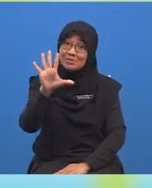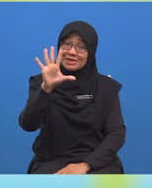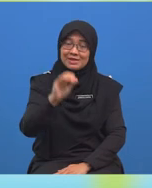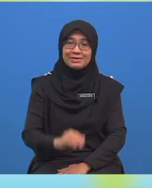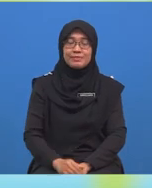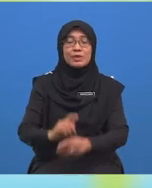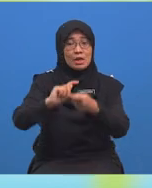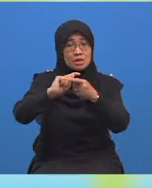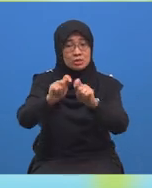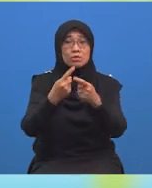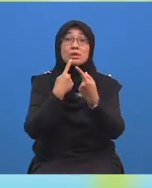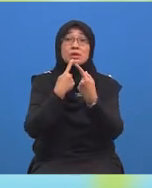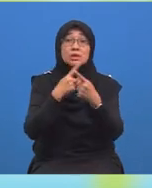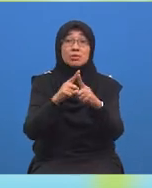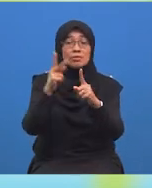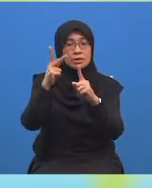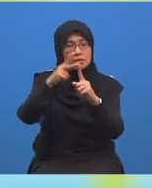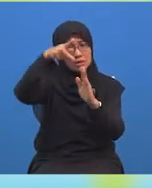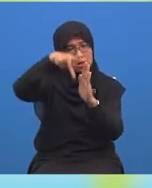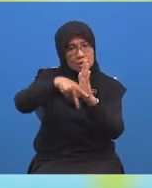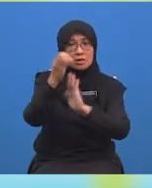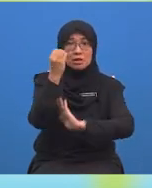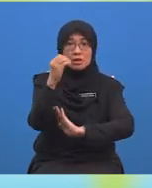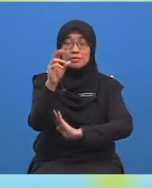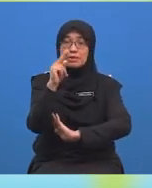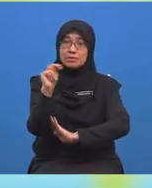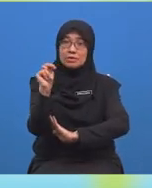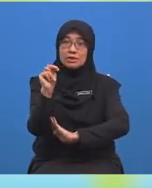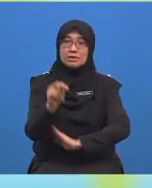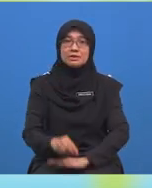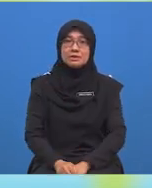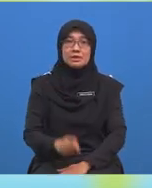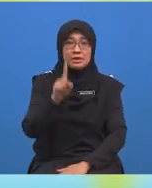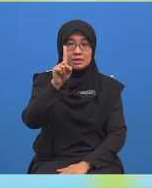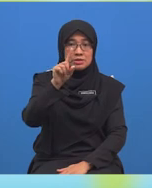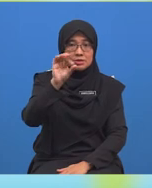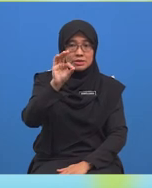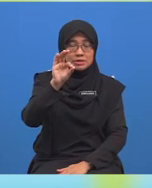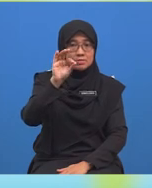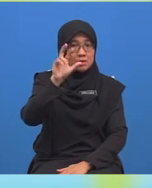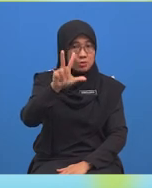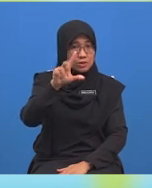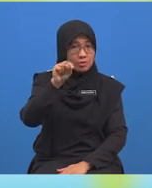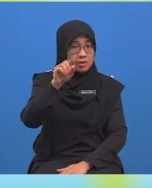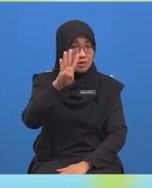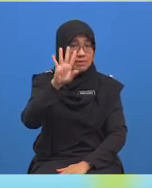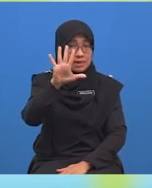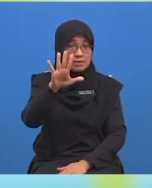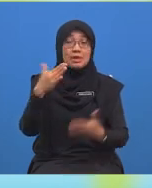483,625. Tukarkan jawapan tersebut kepada perpuluhan. 193